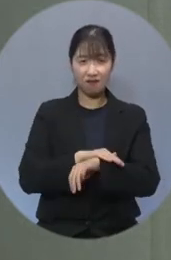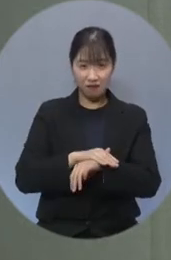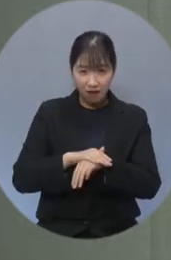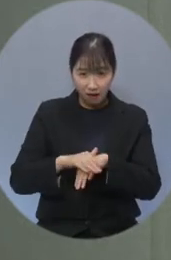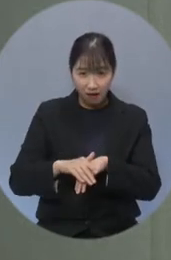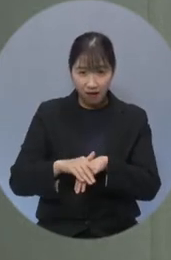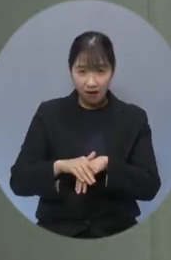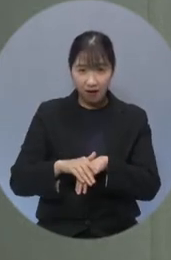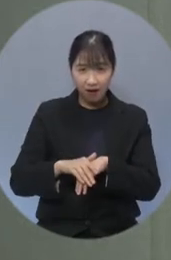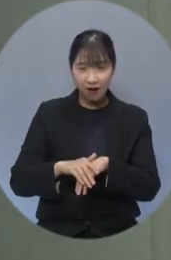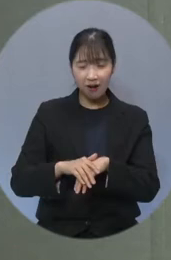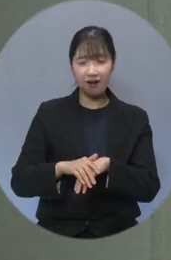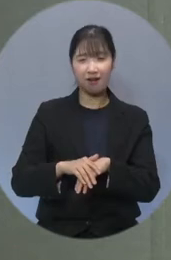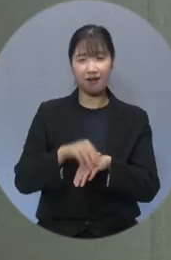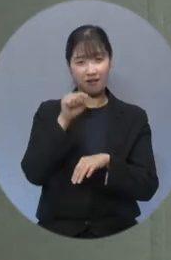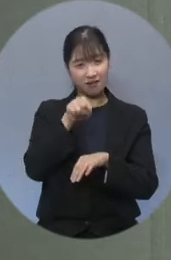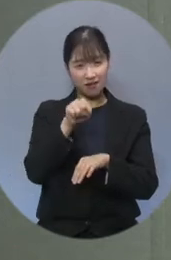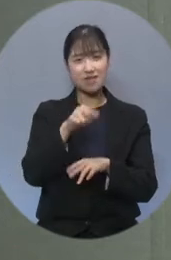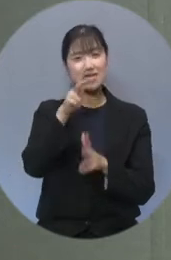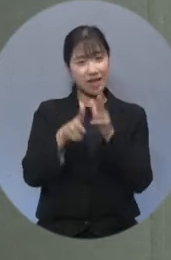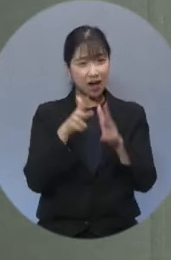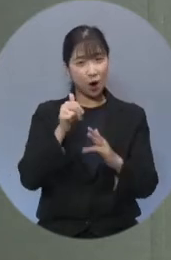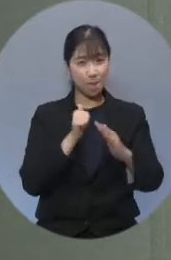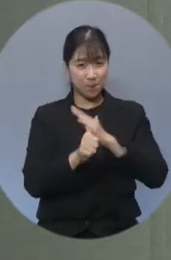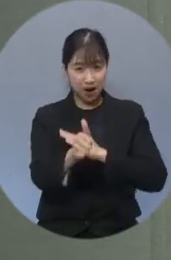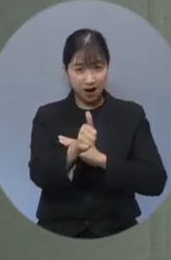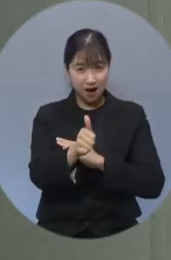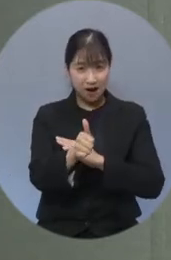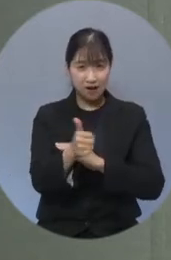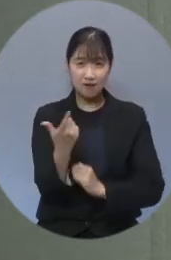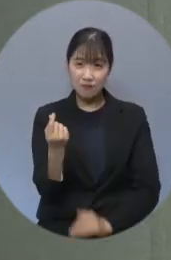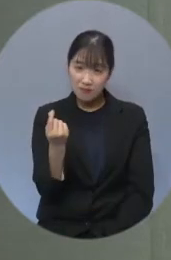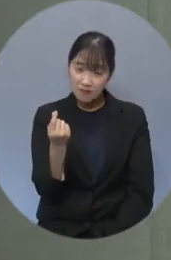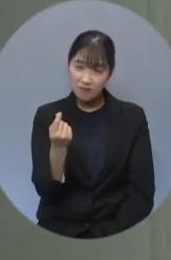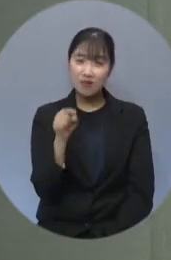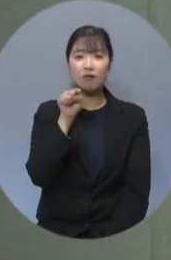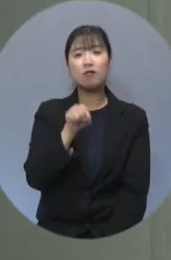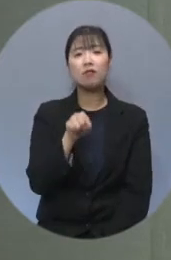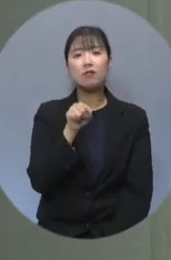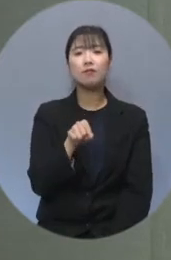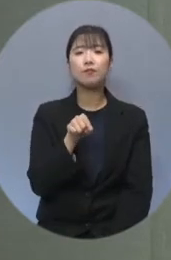해서 네, 네. 그 유치 사업에 앞장서셨다고